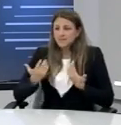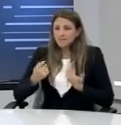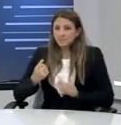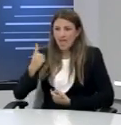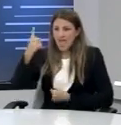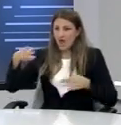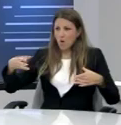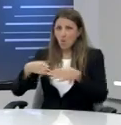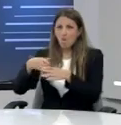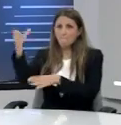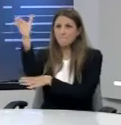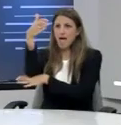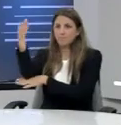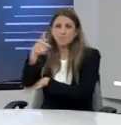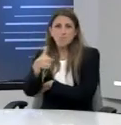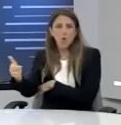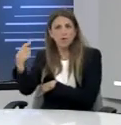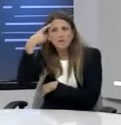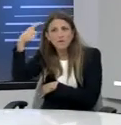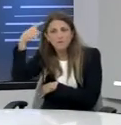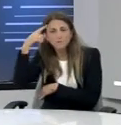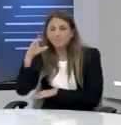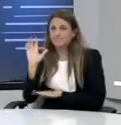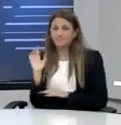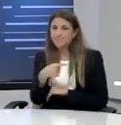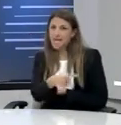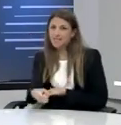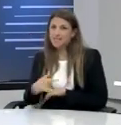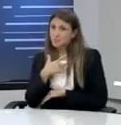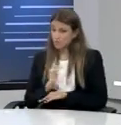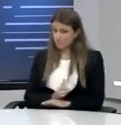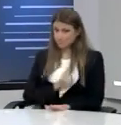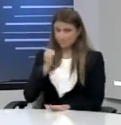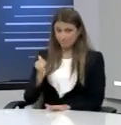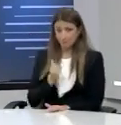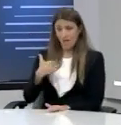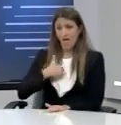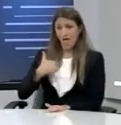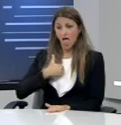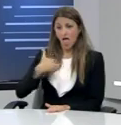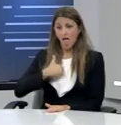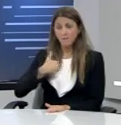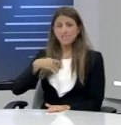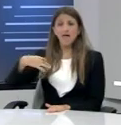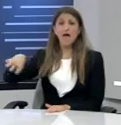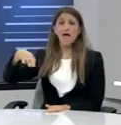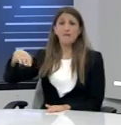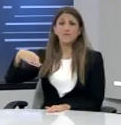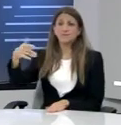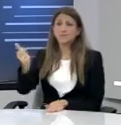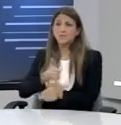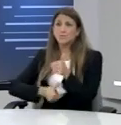ευαισθησίας. Δεν μπορείτε εσείς να έρχεστε εδώ και να εμφανίζεστε ότι η δική σας παράταξη έχει το μονοπόλιο της